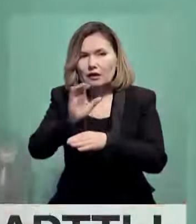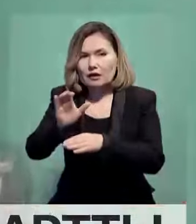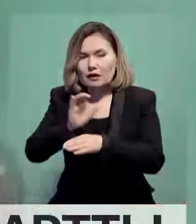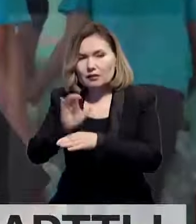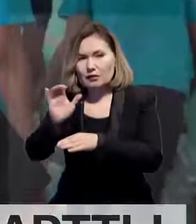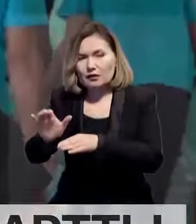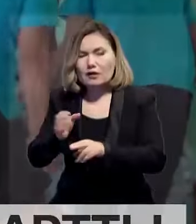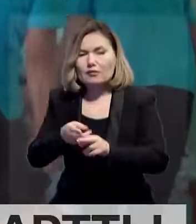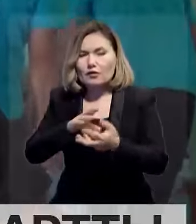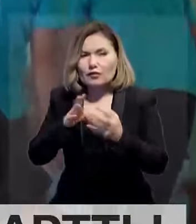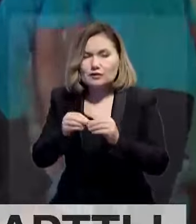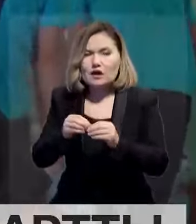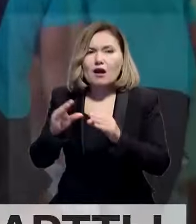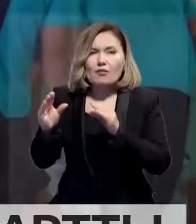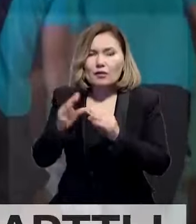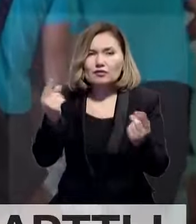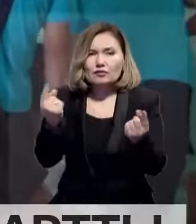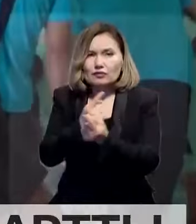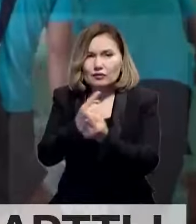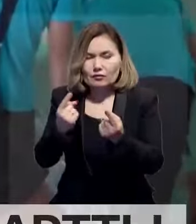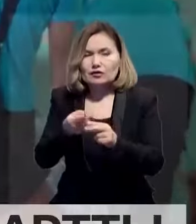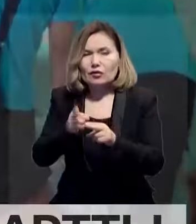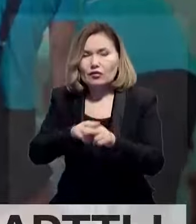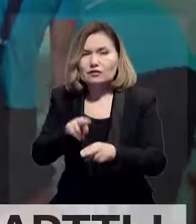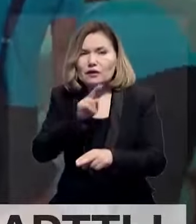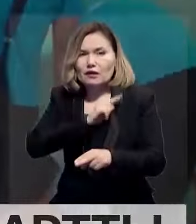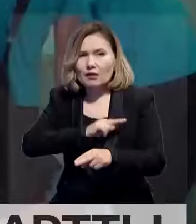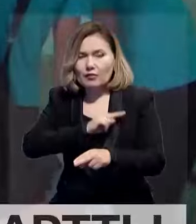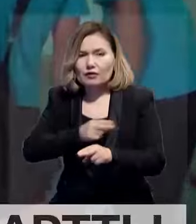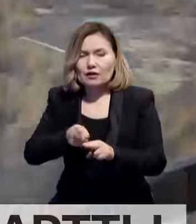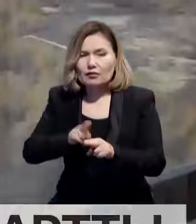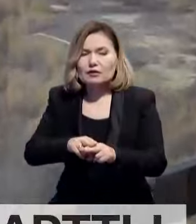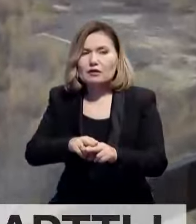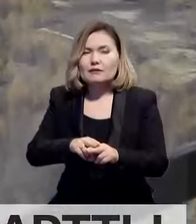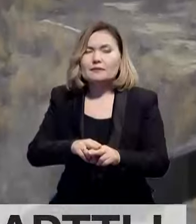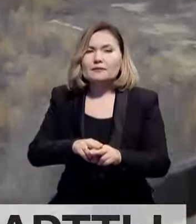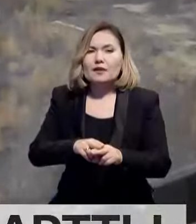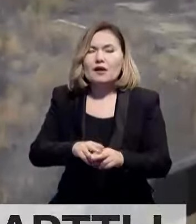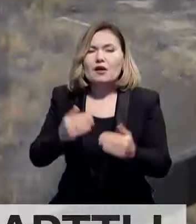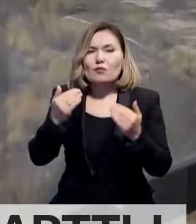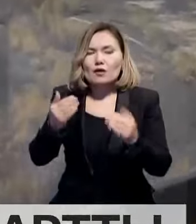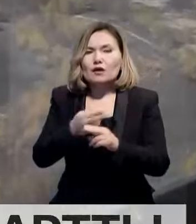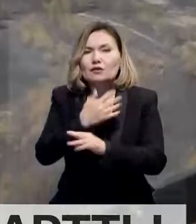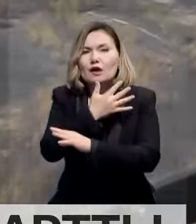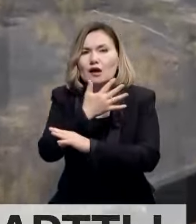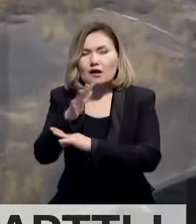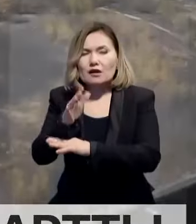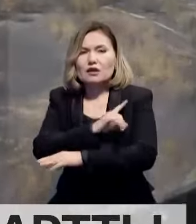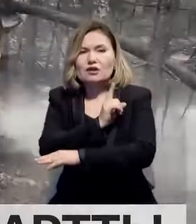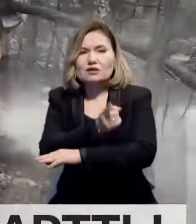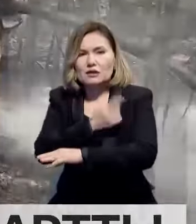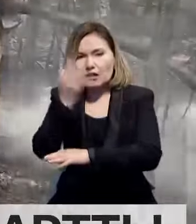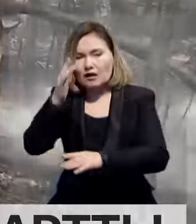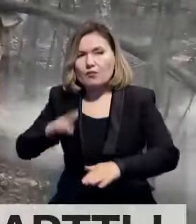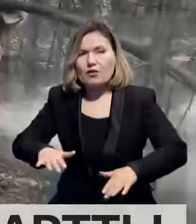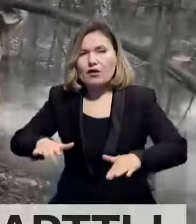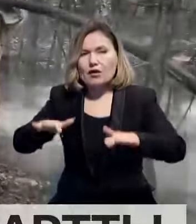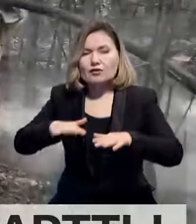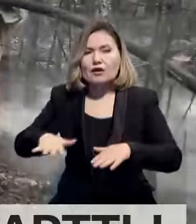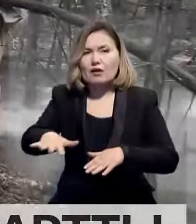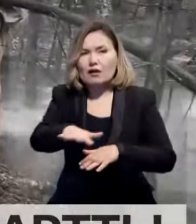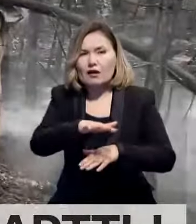қазір. Анау мынау машиналарды өткізбей жатыр, өйткені ана жақ горячий точка болғаннан кейін. Бүгін жайқалған жасыл орманы қап-қара күлге айналған Азерке